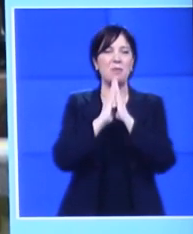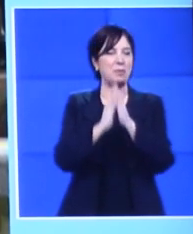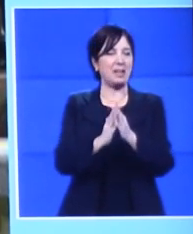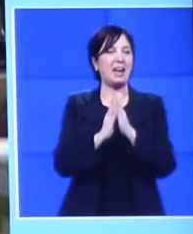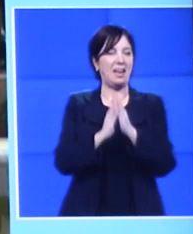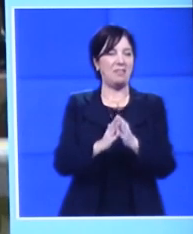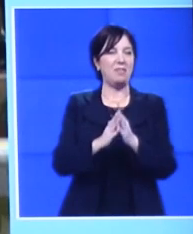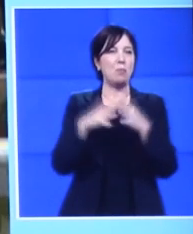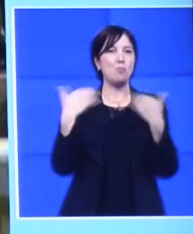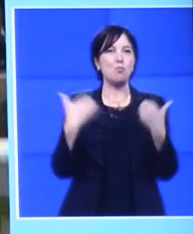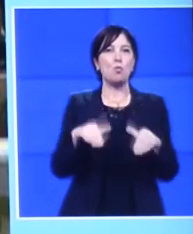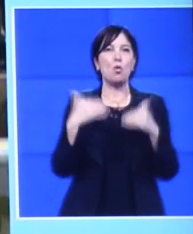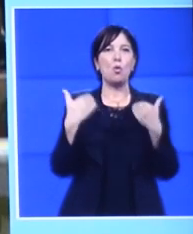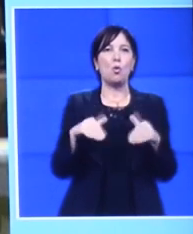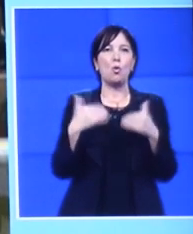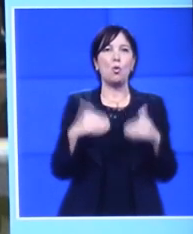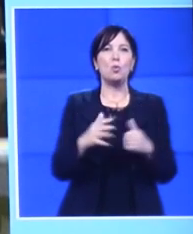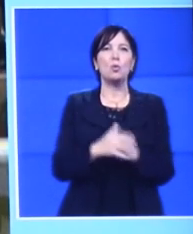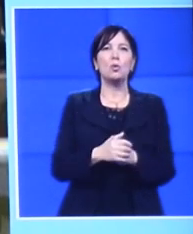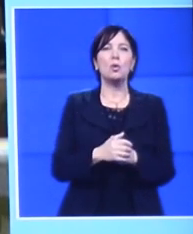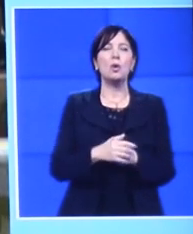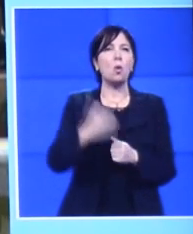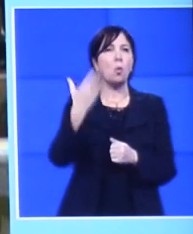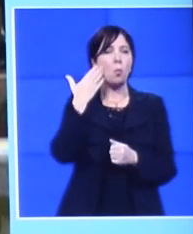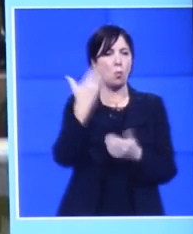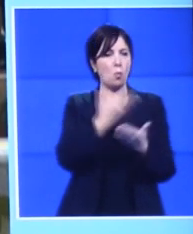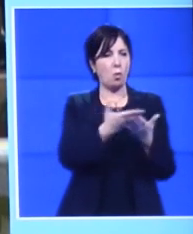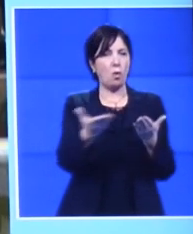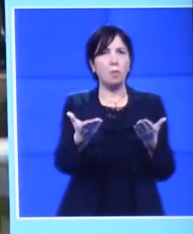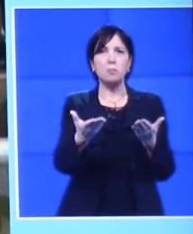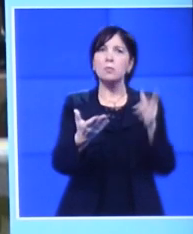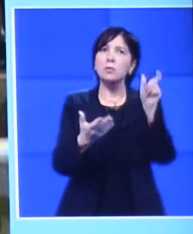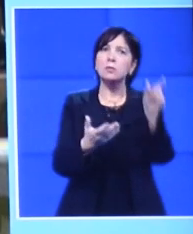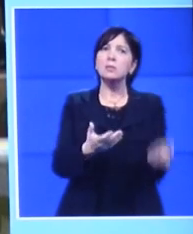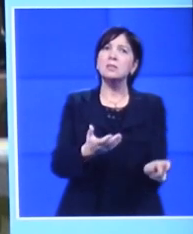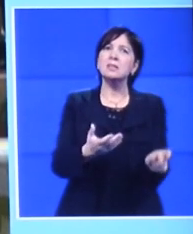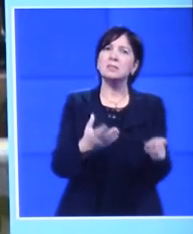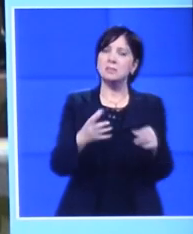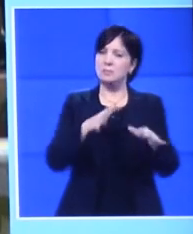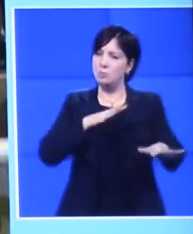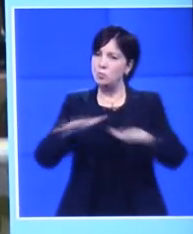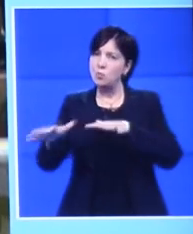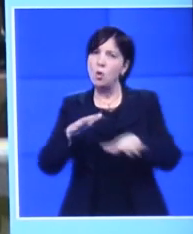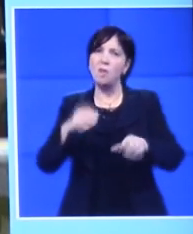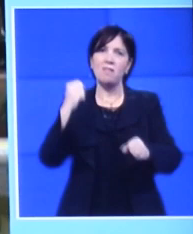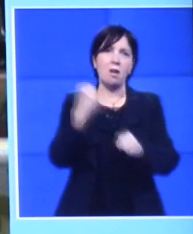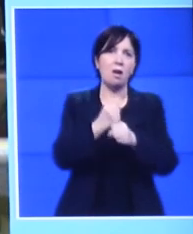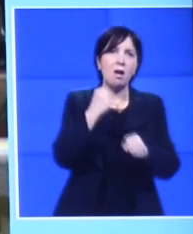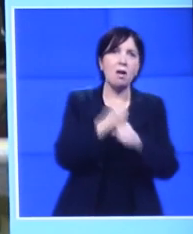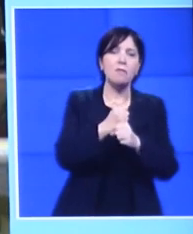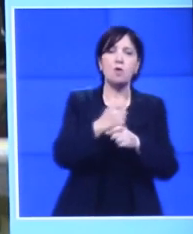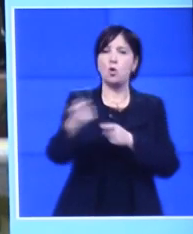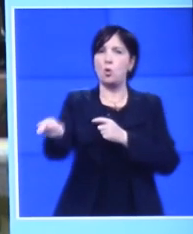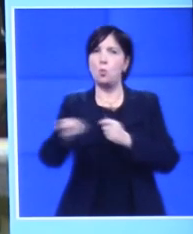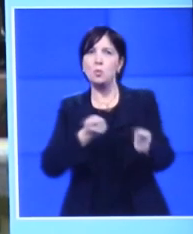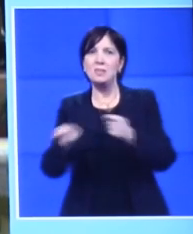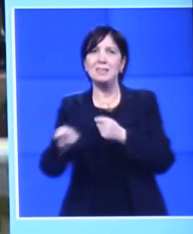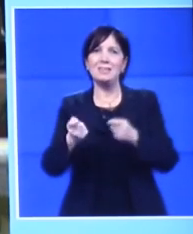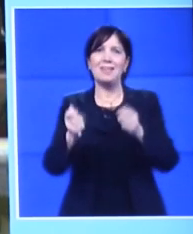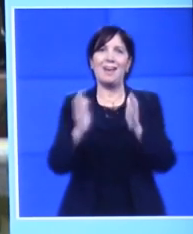tanto. Ma come mai un uomo che ha tanto di fare, tanto lavoro per guidare la